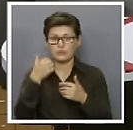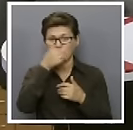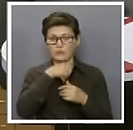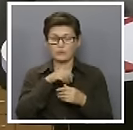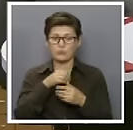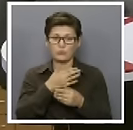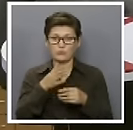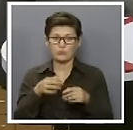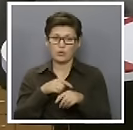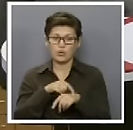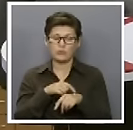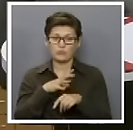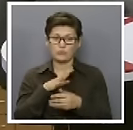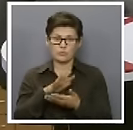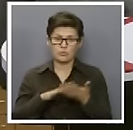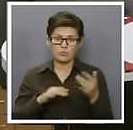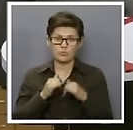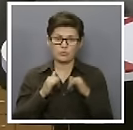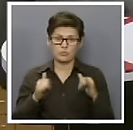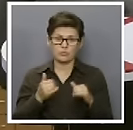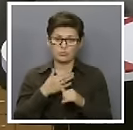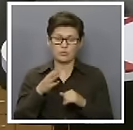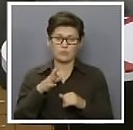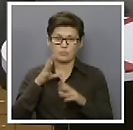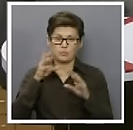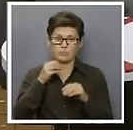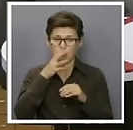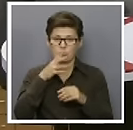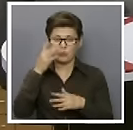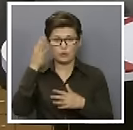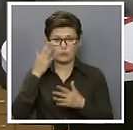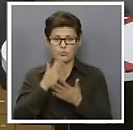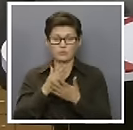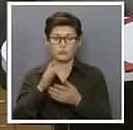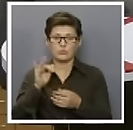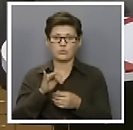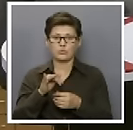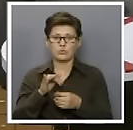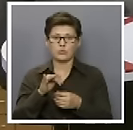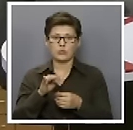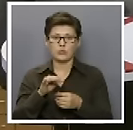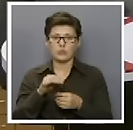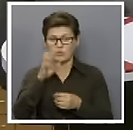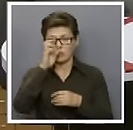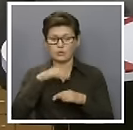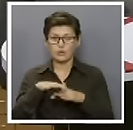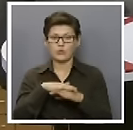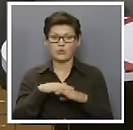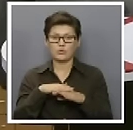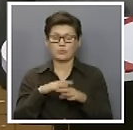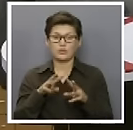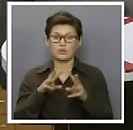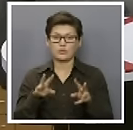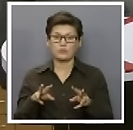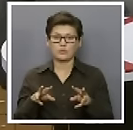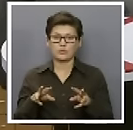өтті. Сондықтан біз даму үстіндеміз, біз бәрі жақсы болады деген ойдамыз, және бұл үшін қазір елімізде,